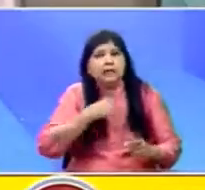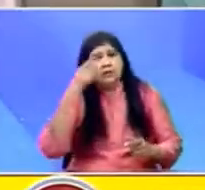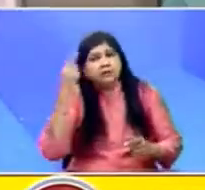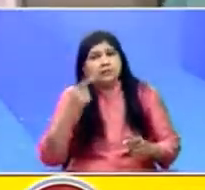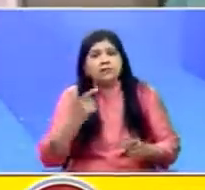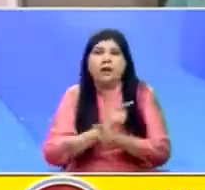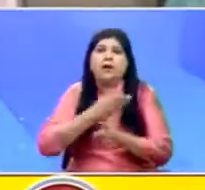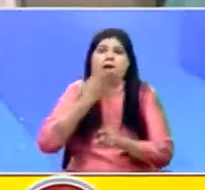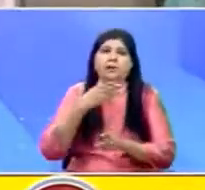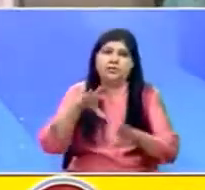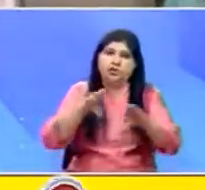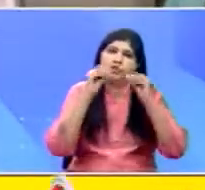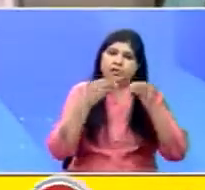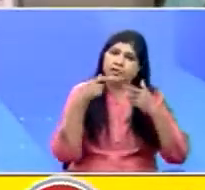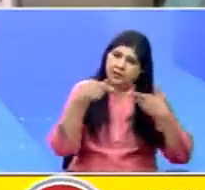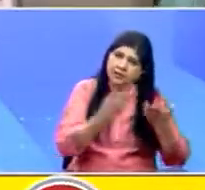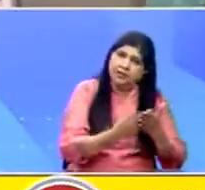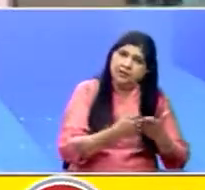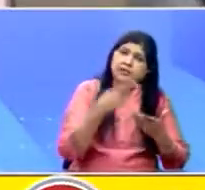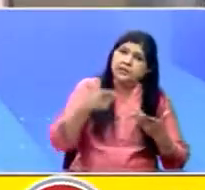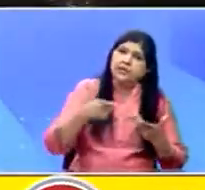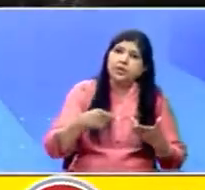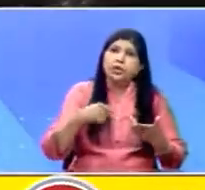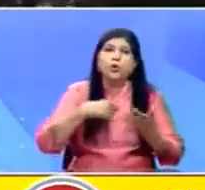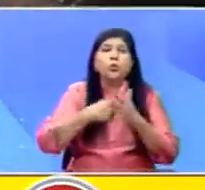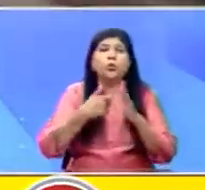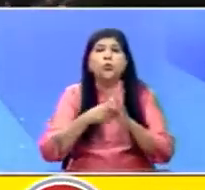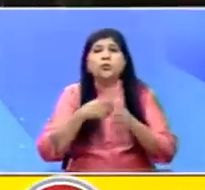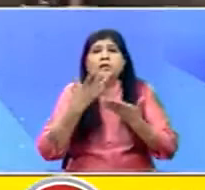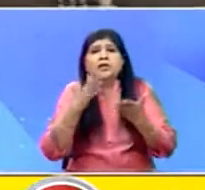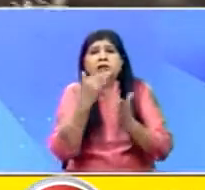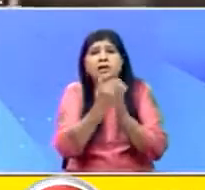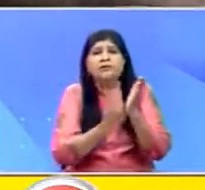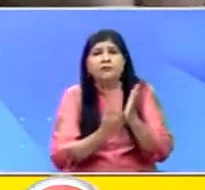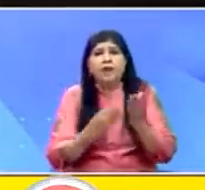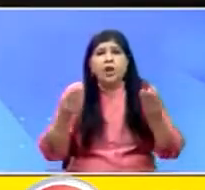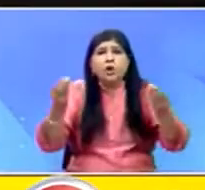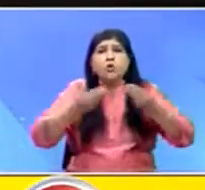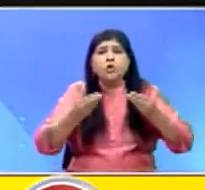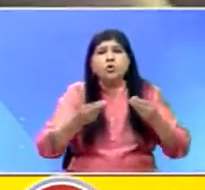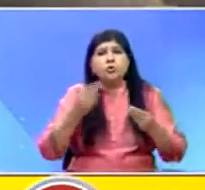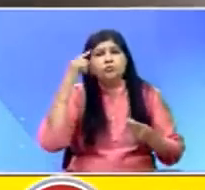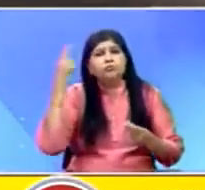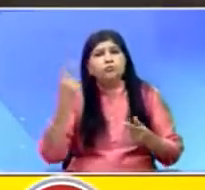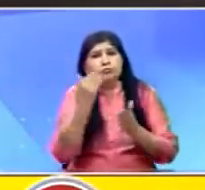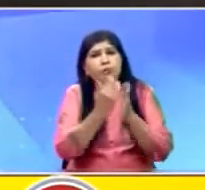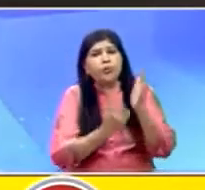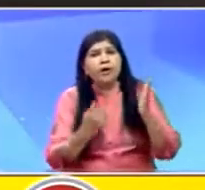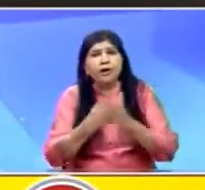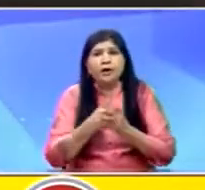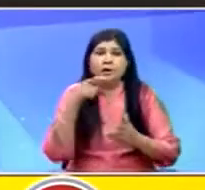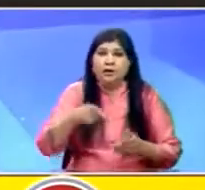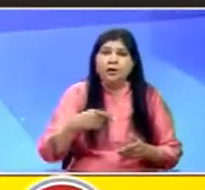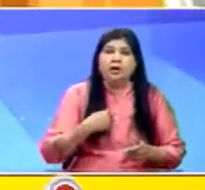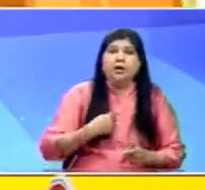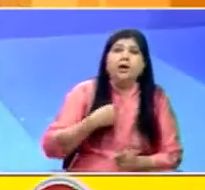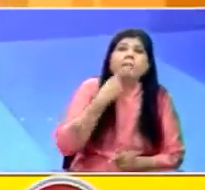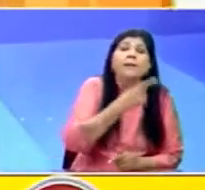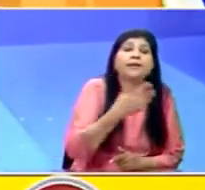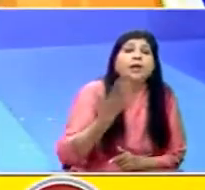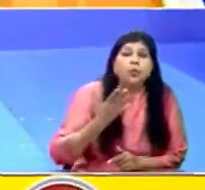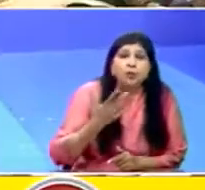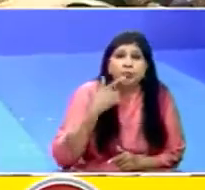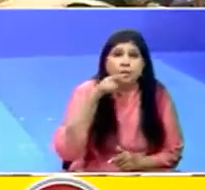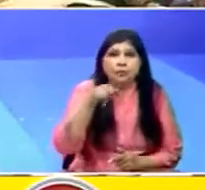साथियों, कुपोषण से जुड़े इतने सारे अभिनव प्रयोगों के बारे में मैं आपको इसलिए बता रहा